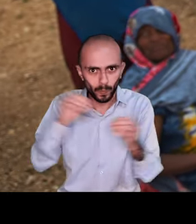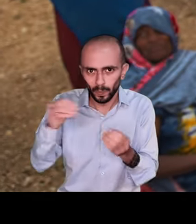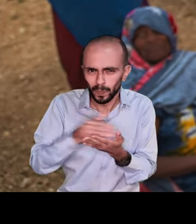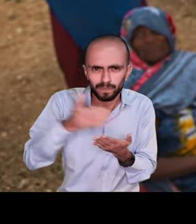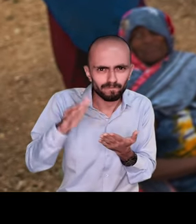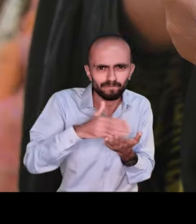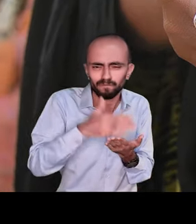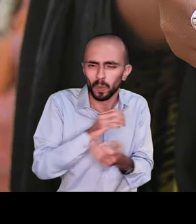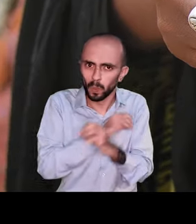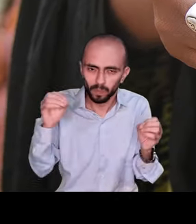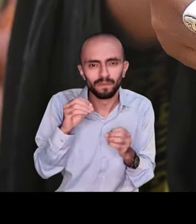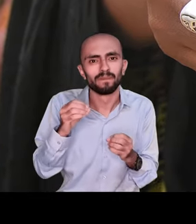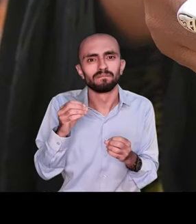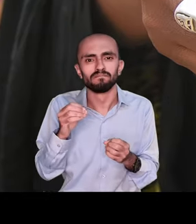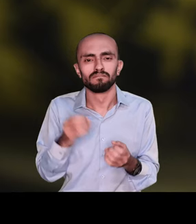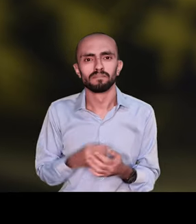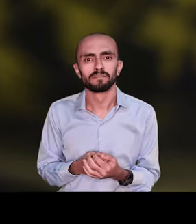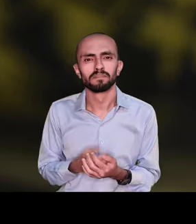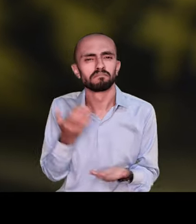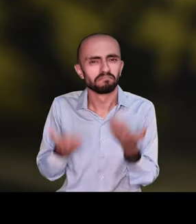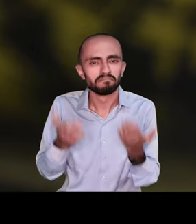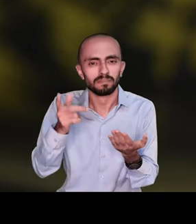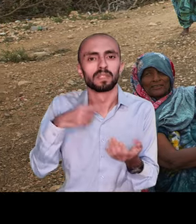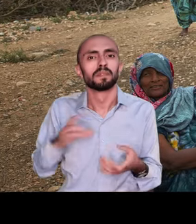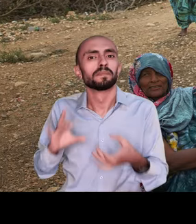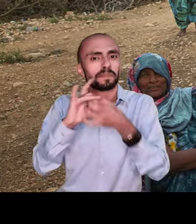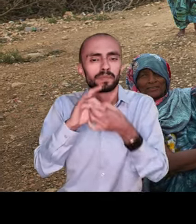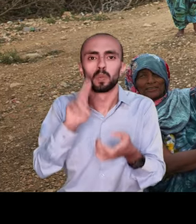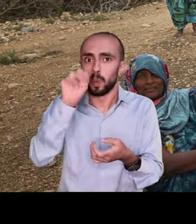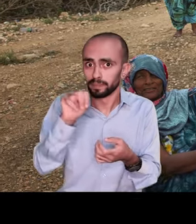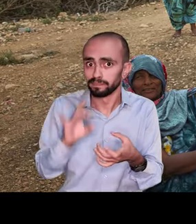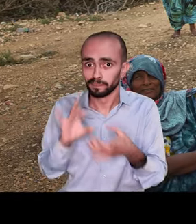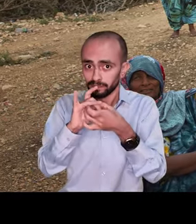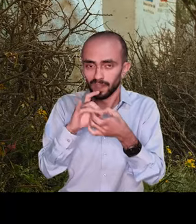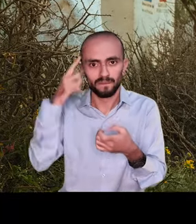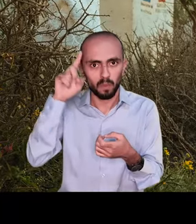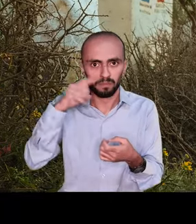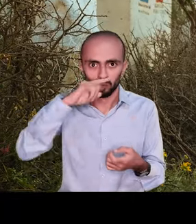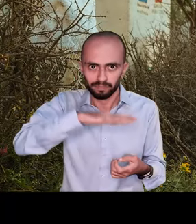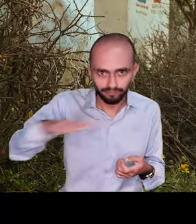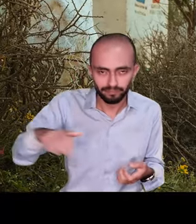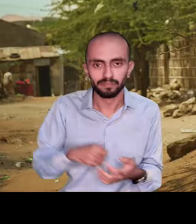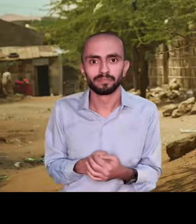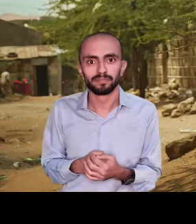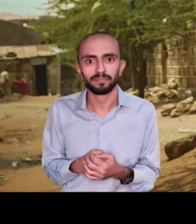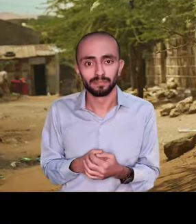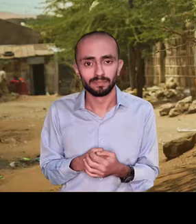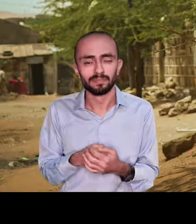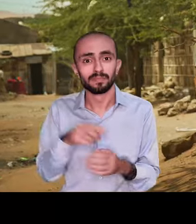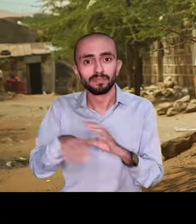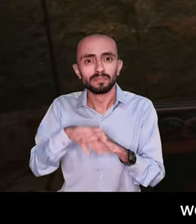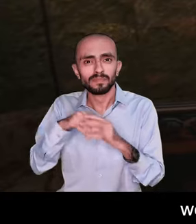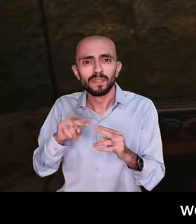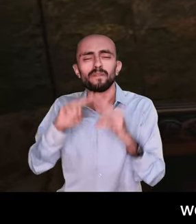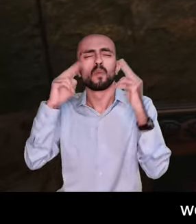منظمات الأمم المتحدة، فعلى سبيل المثال نقود بالشراكة مع منظمة الأمم المتحدة للطفولة